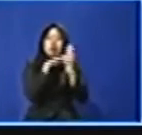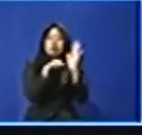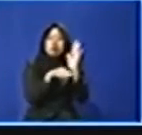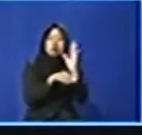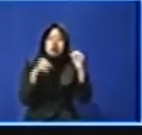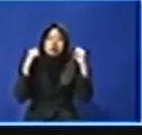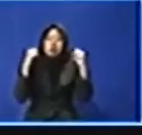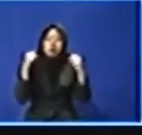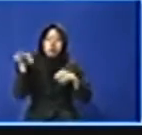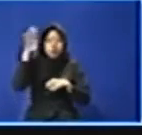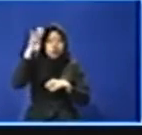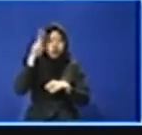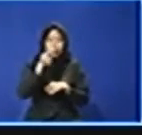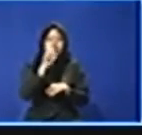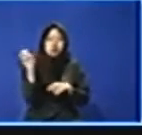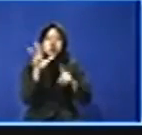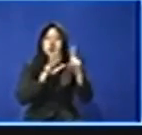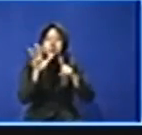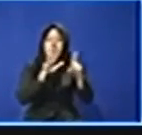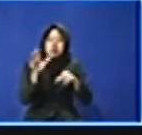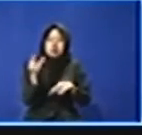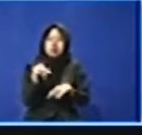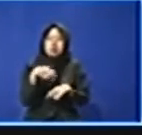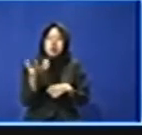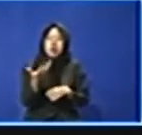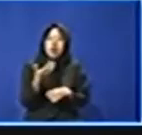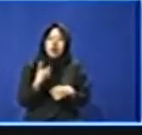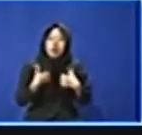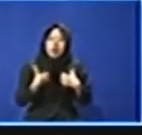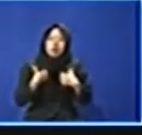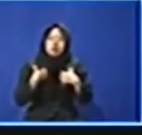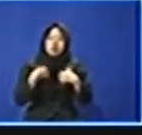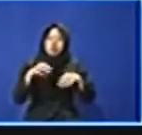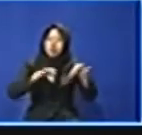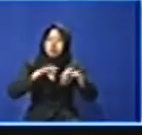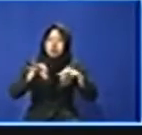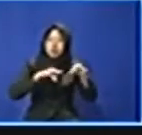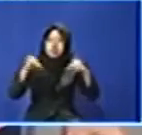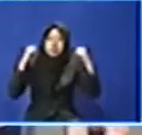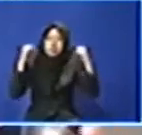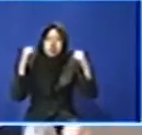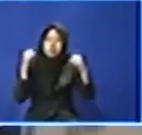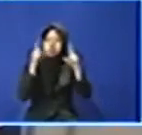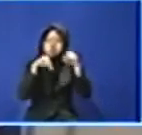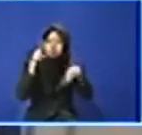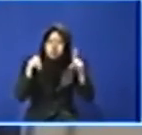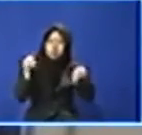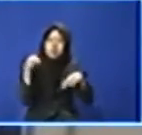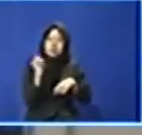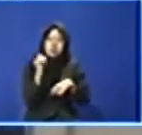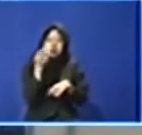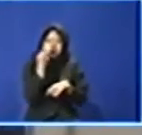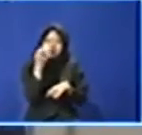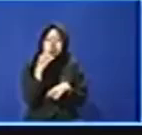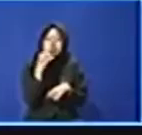Kota Blitar 2019 dimana dalam aspek sarana kesehatan lainnya menunjukkan jumlah praktik pengobatan